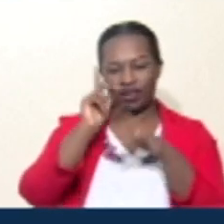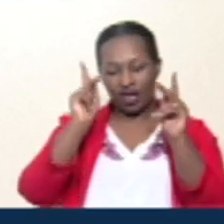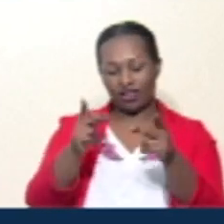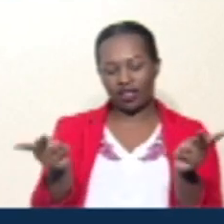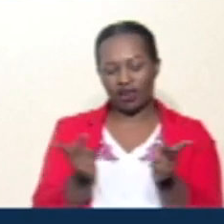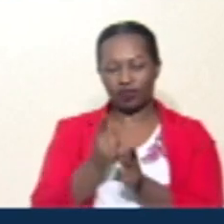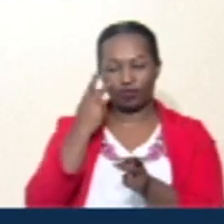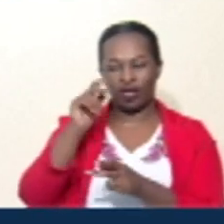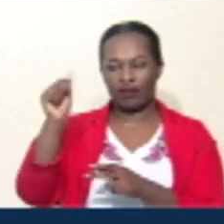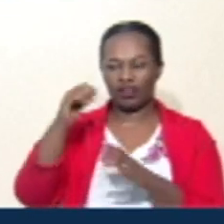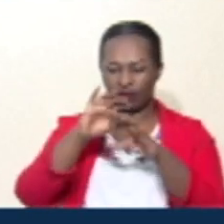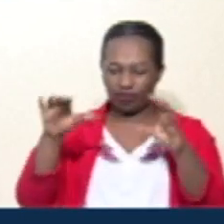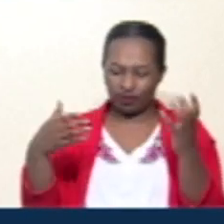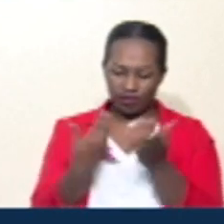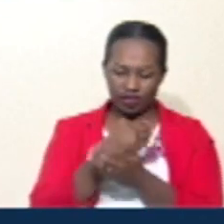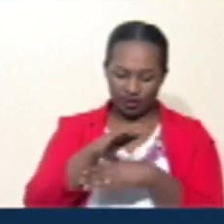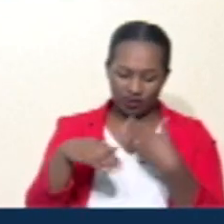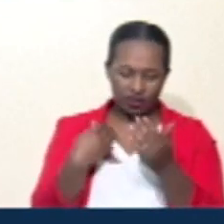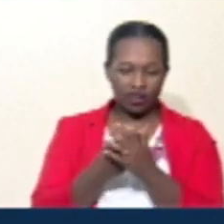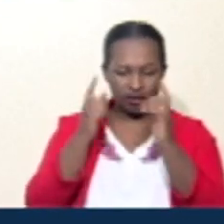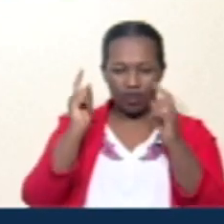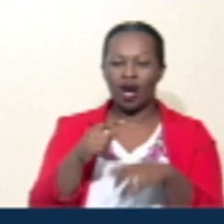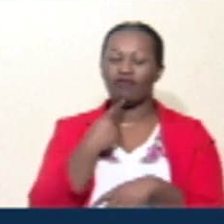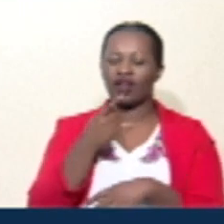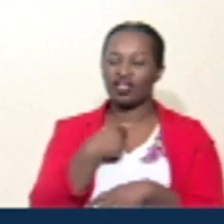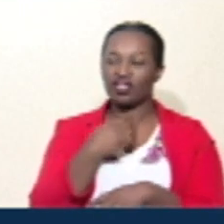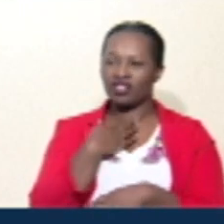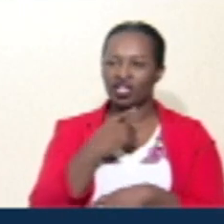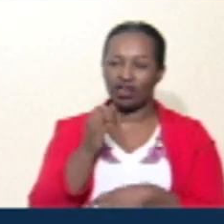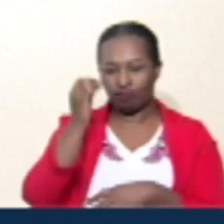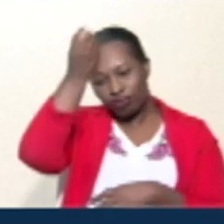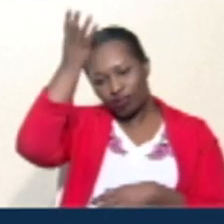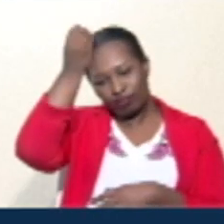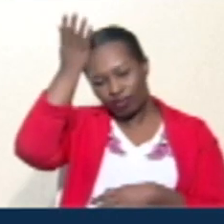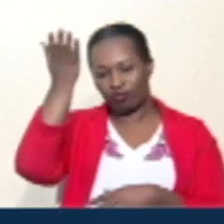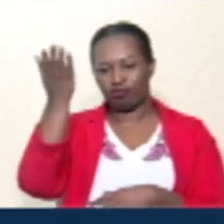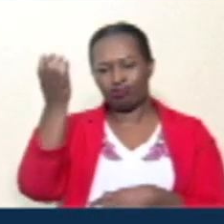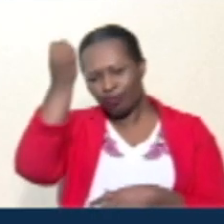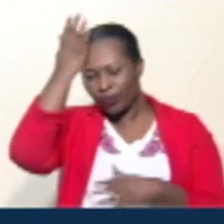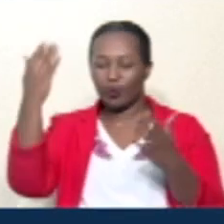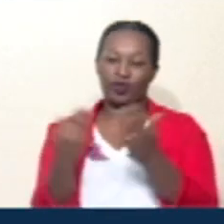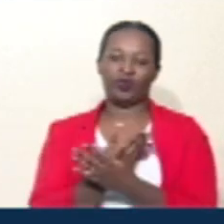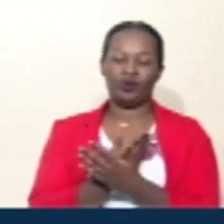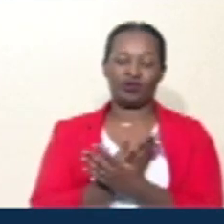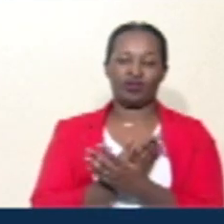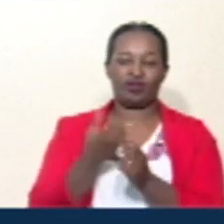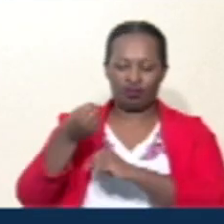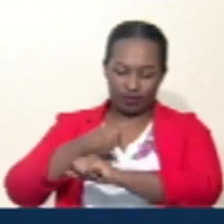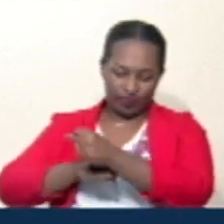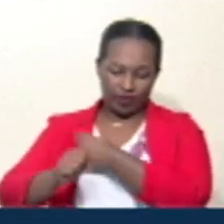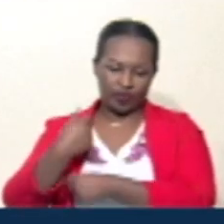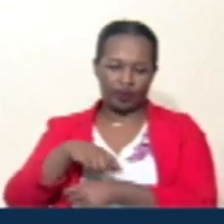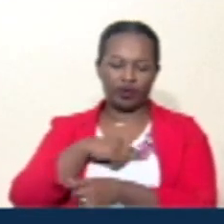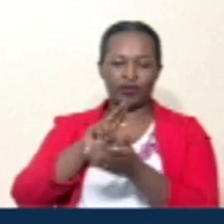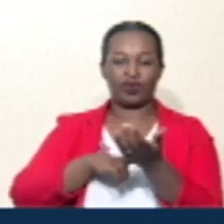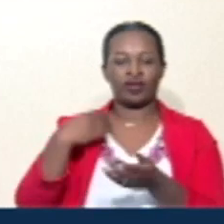tubona abandi bose ku isi bageze, ashobora kuvuga ngo ah, ahubwo ndashaka kujya gukora innovation, invention zijya noneho mu bikorwa dukoresha buri